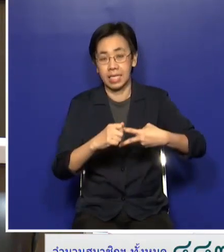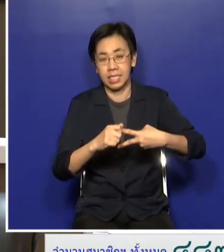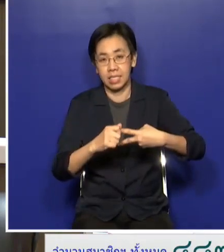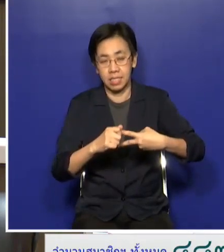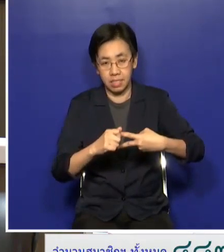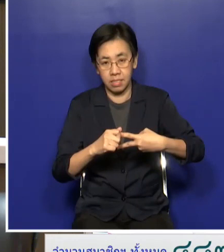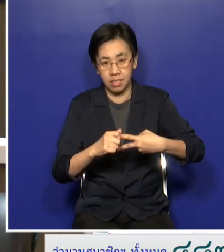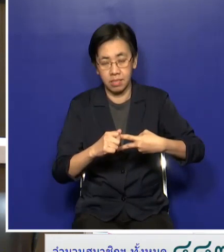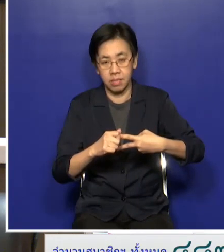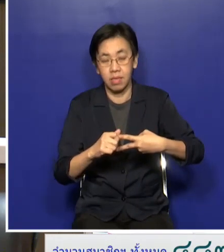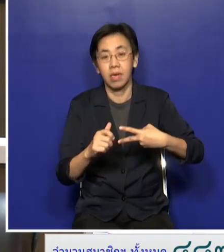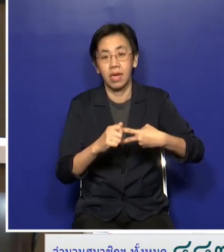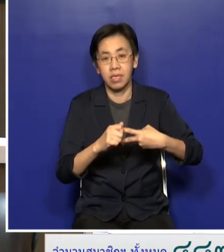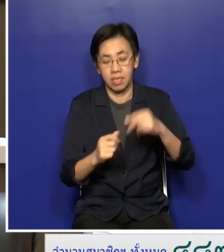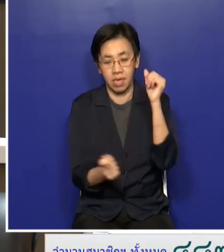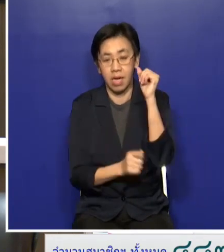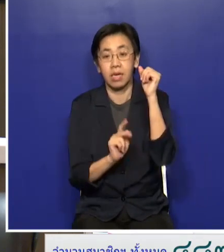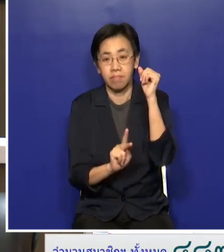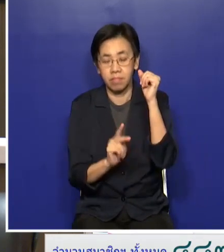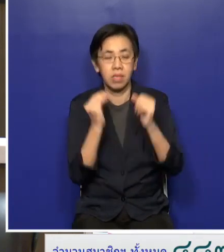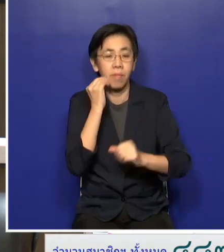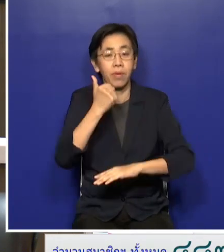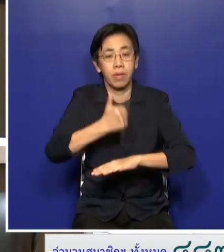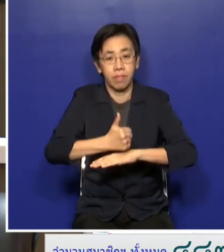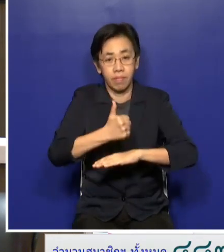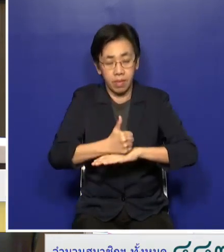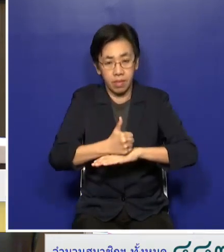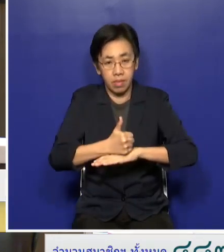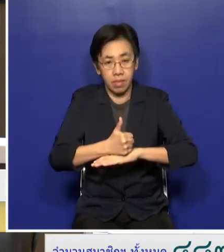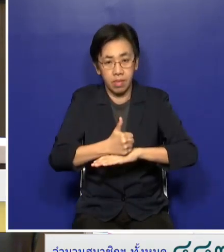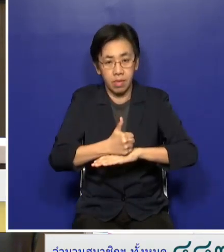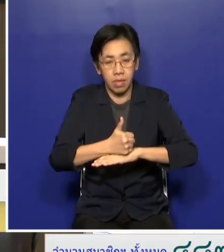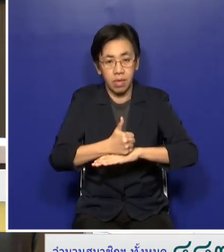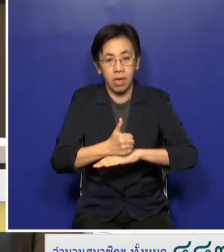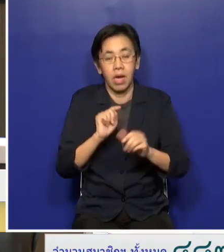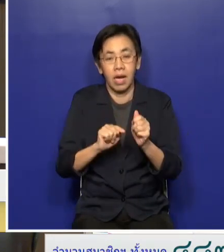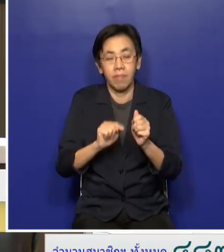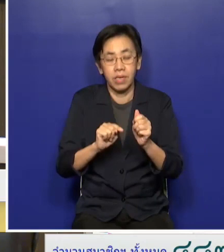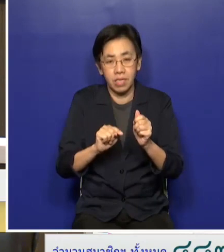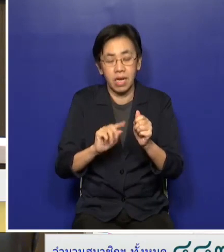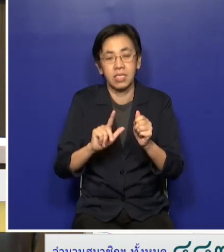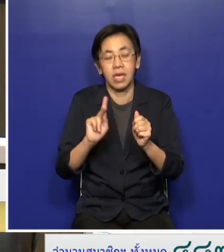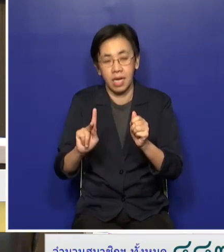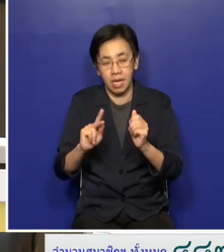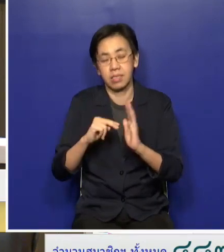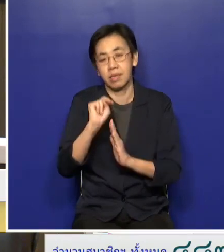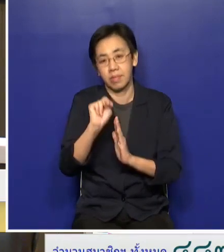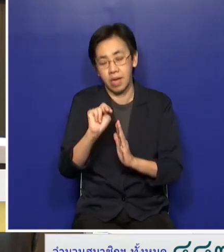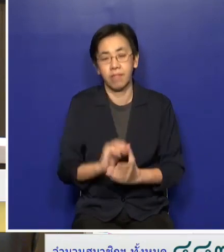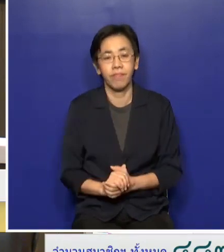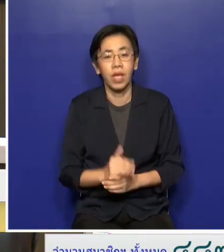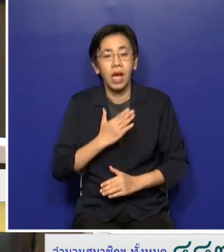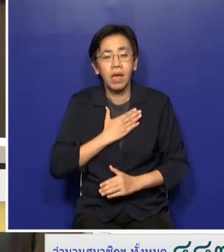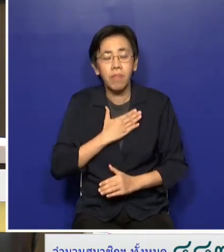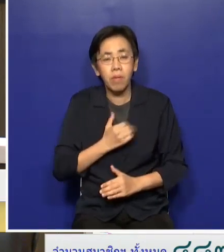องเรียนจากท่านกำนันท่านผู้ใหญ่บ้านตำบลเชียงกลางตำบลพญาแก้วอำเภอเชียงกลางจังหวัดน่านขอให้ผมช่วยห